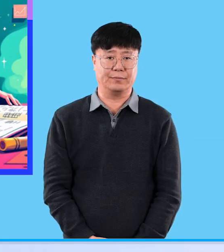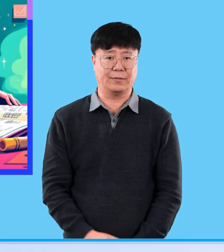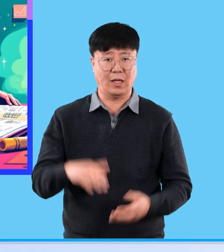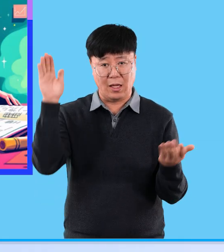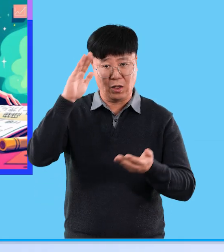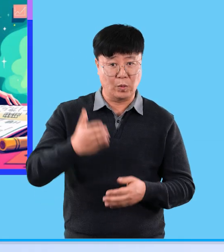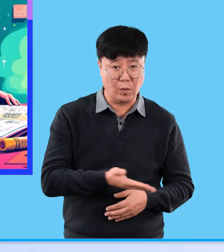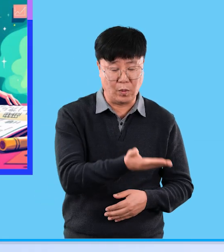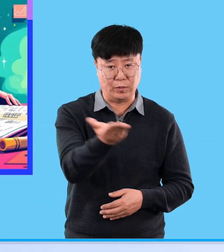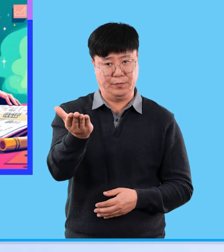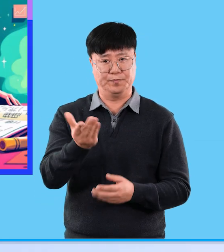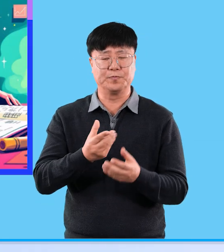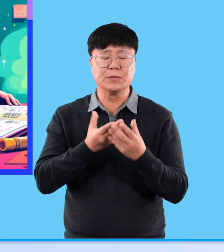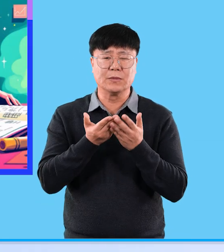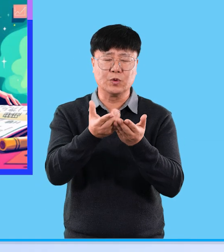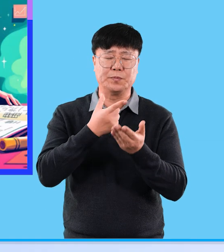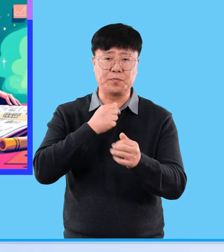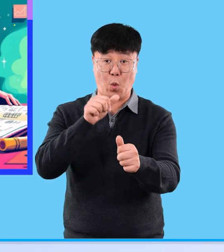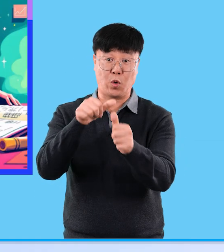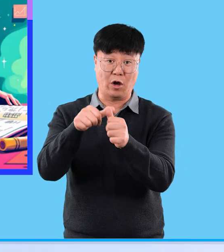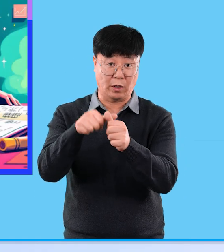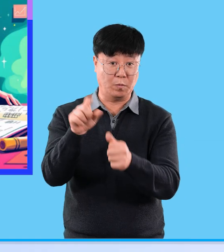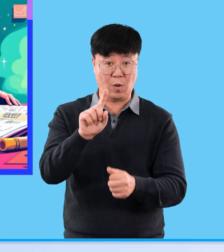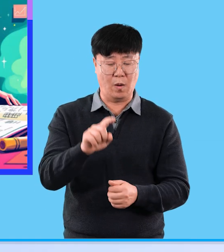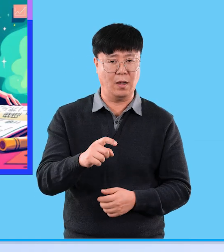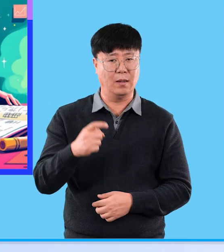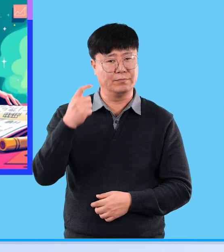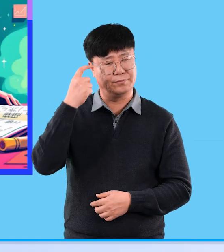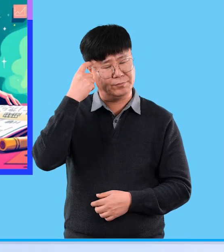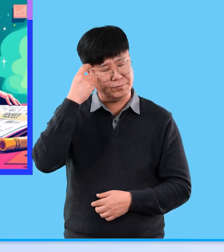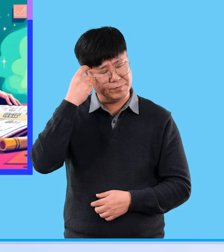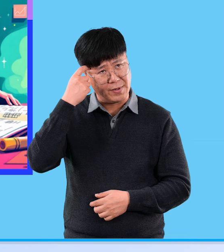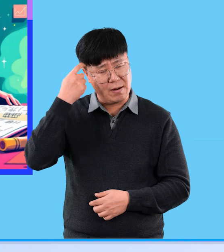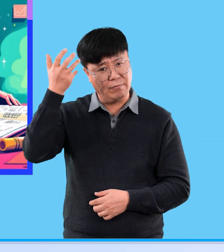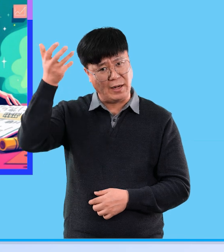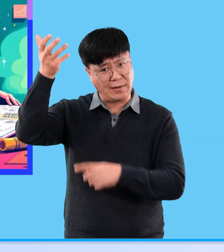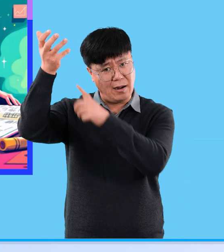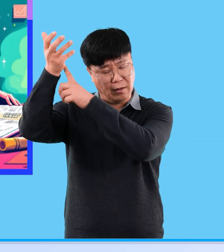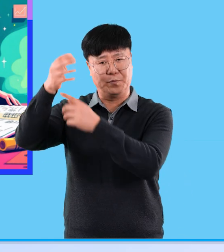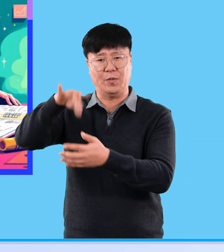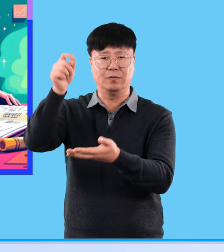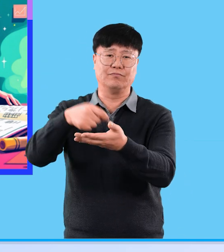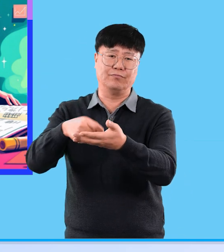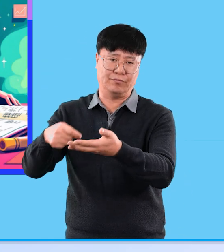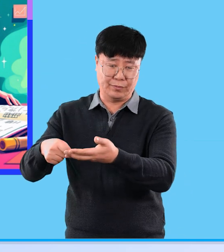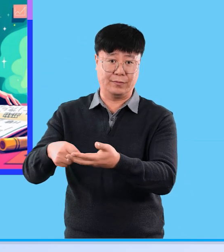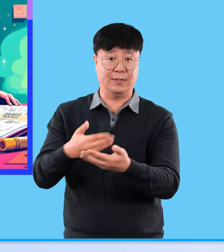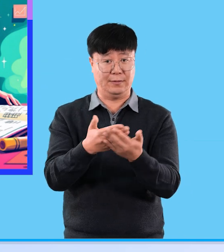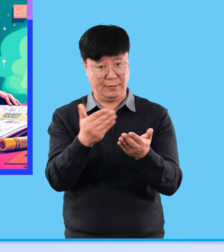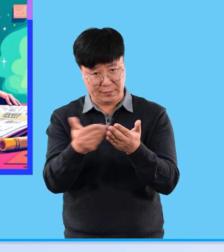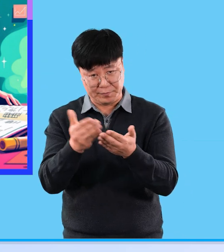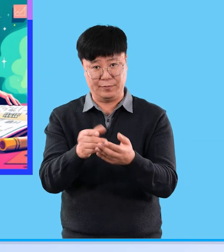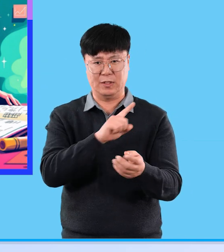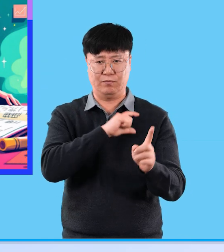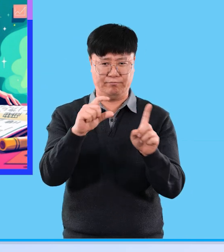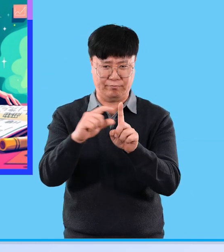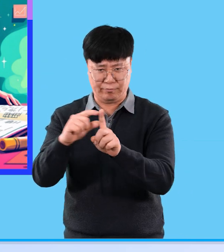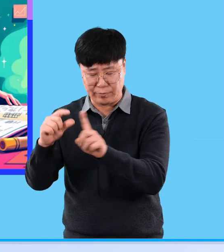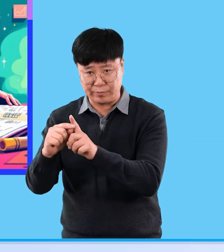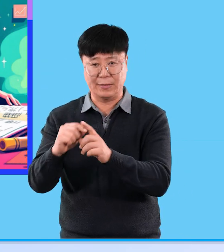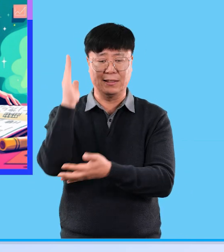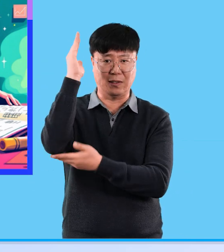학생 여러분들에게 드리고 싶은 조언은 영감을 먼저 기록하십시오. 스케치,